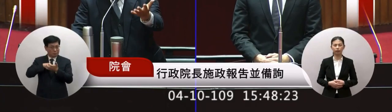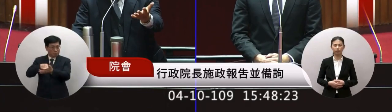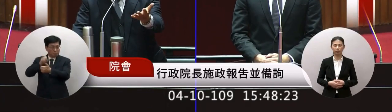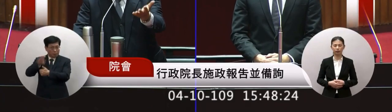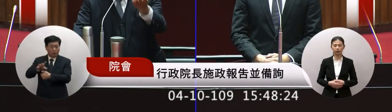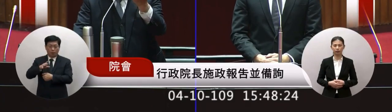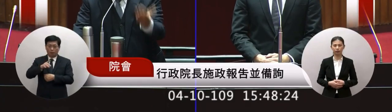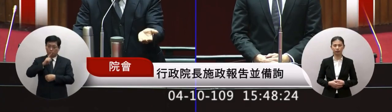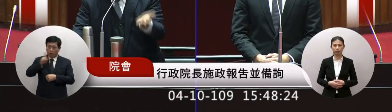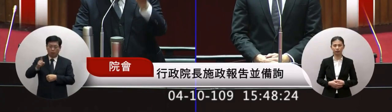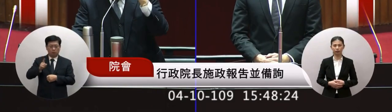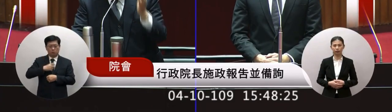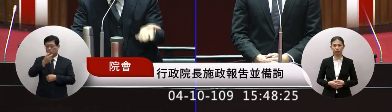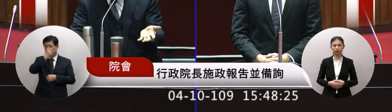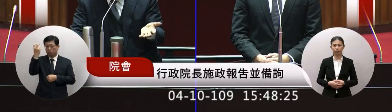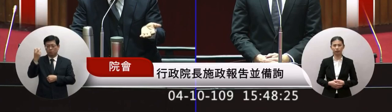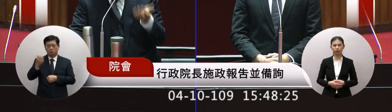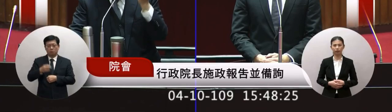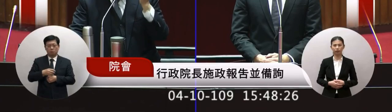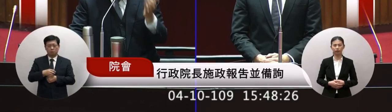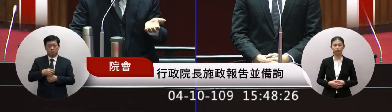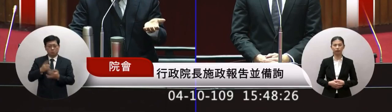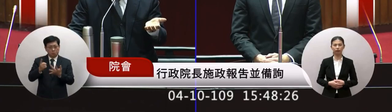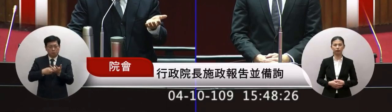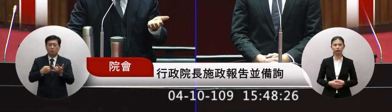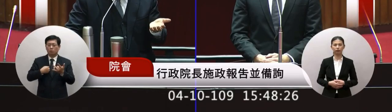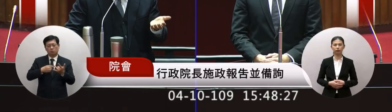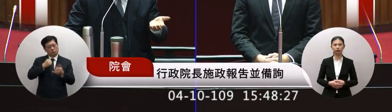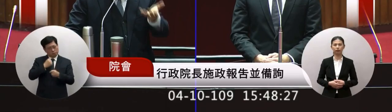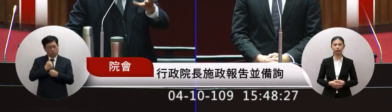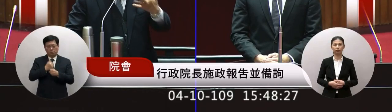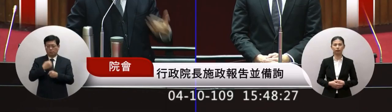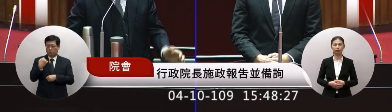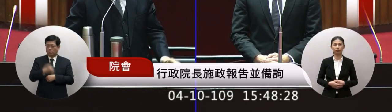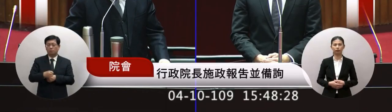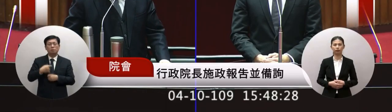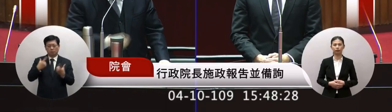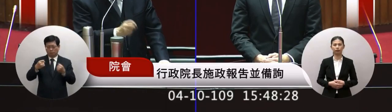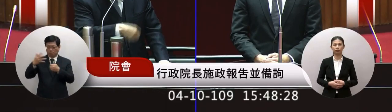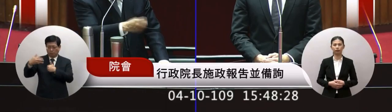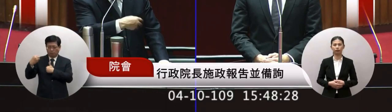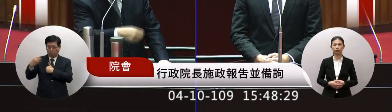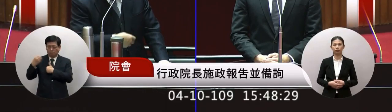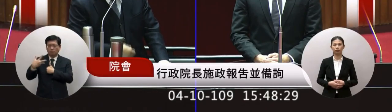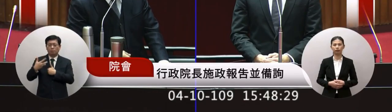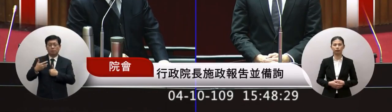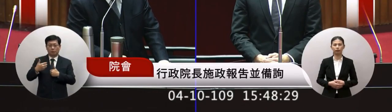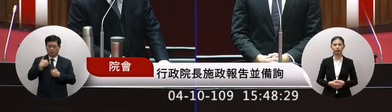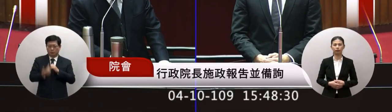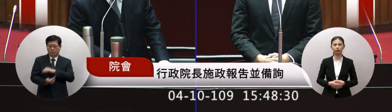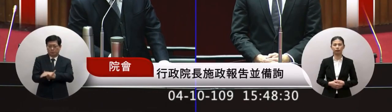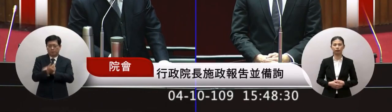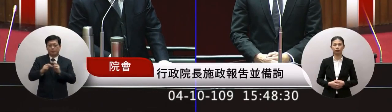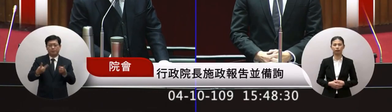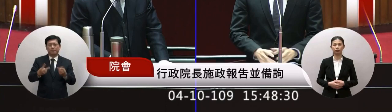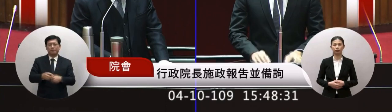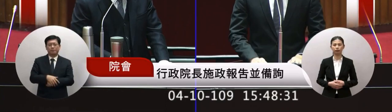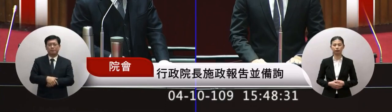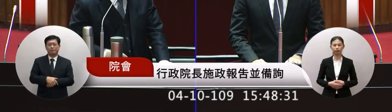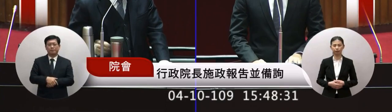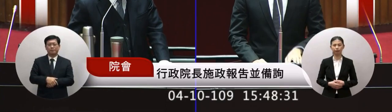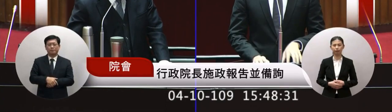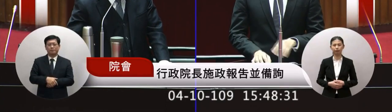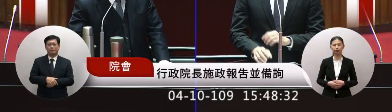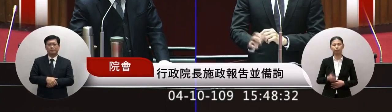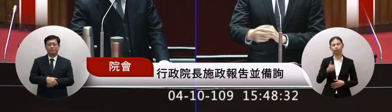是委员发现到什么所在，阮做了较无够，你就指教，啊，拄仔会当较紧来甲改。 好，安尼就